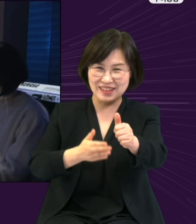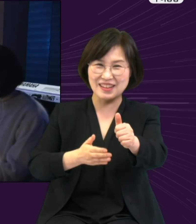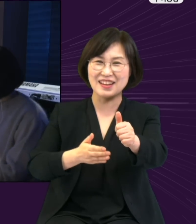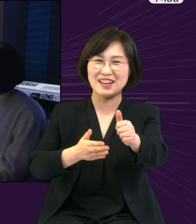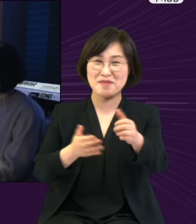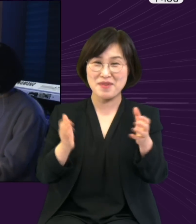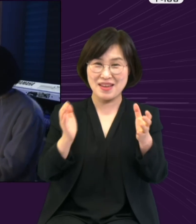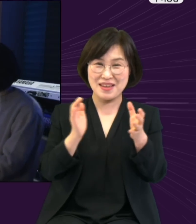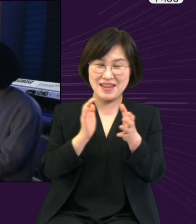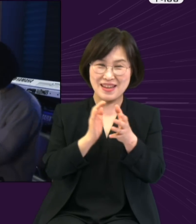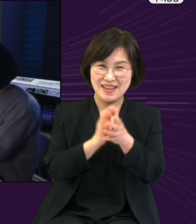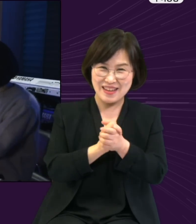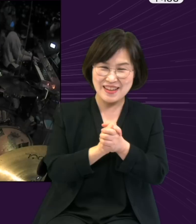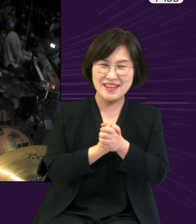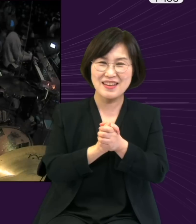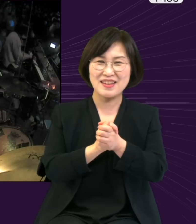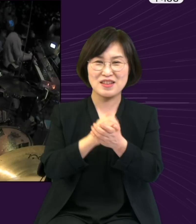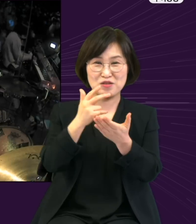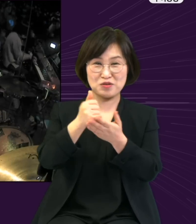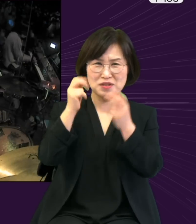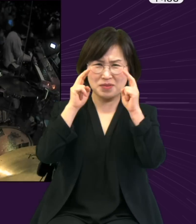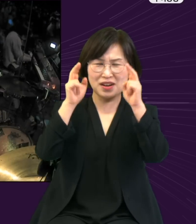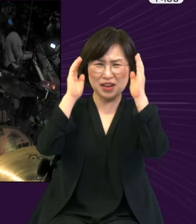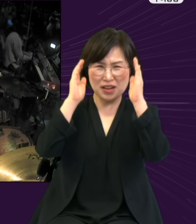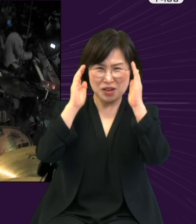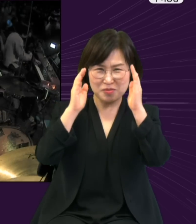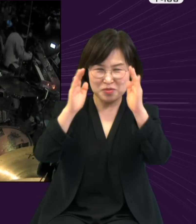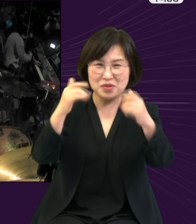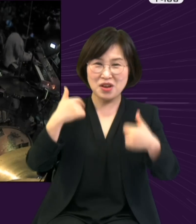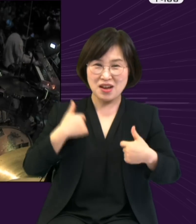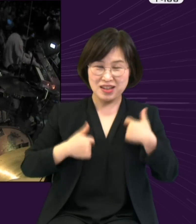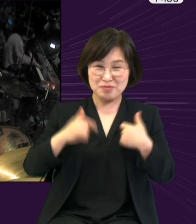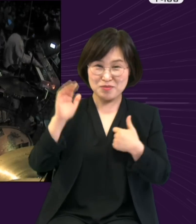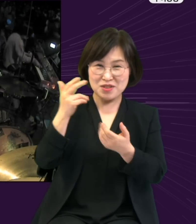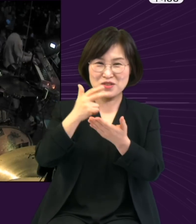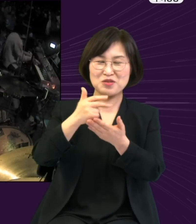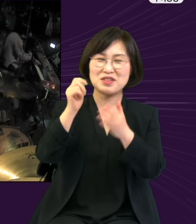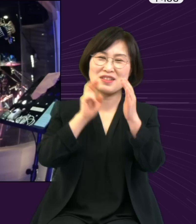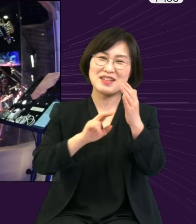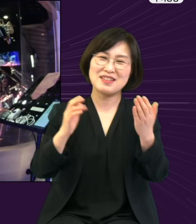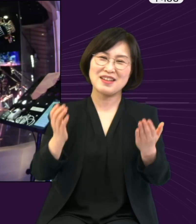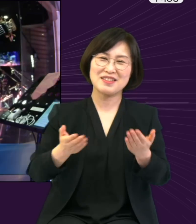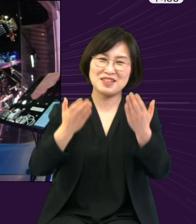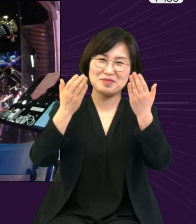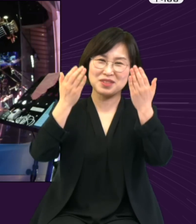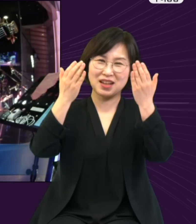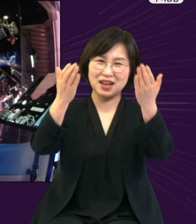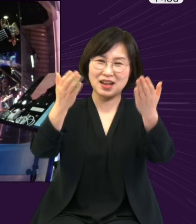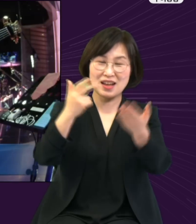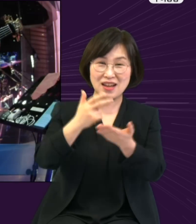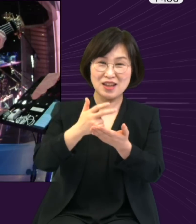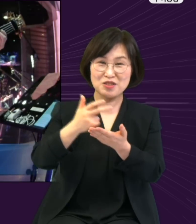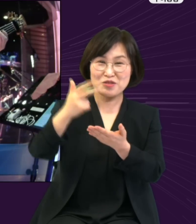우리 전심으로 주님 바라보며 우리 기쁨 되신 주님을 찬양합니다.